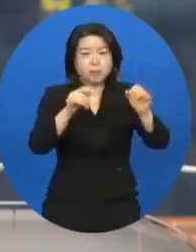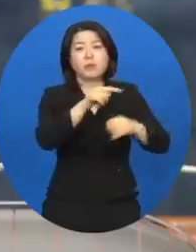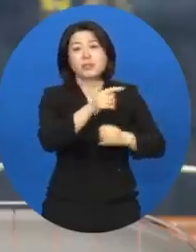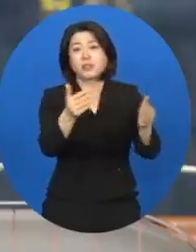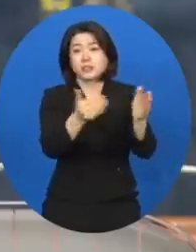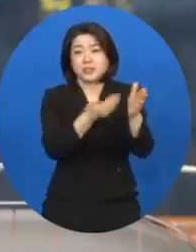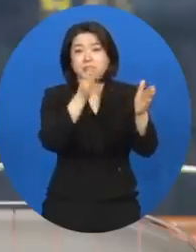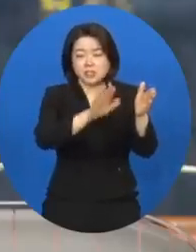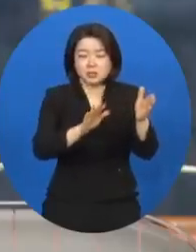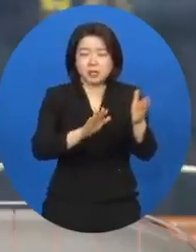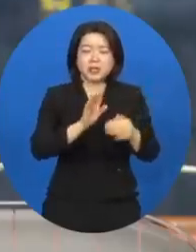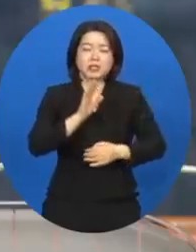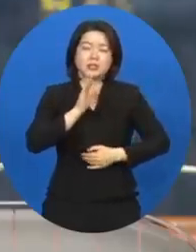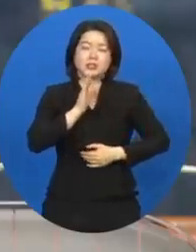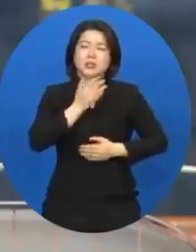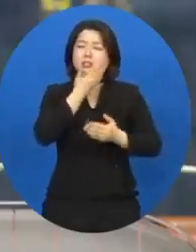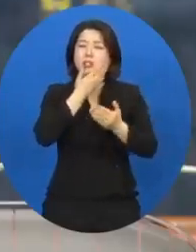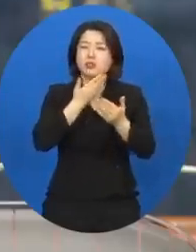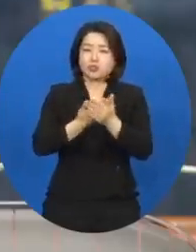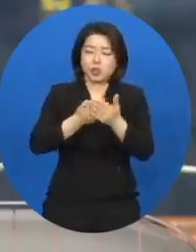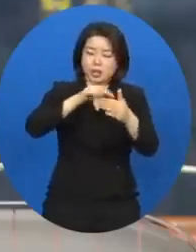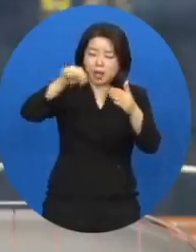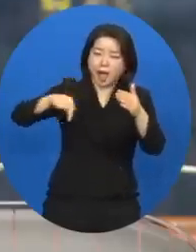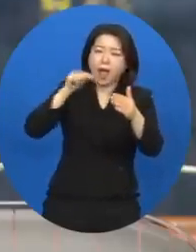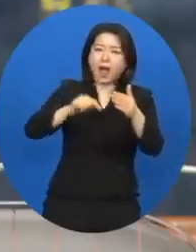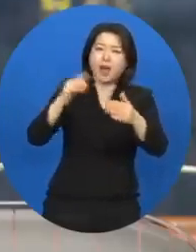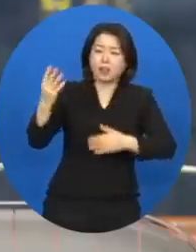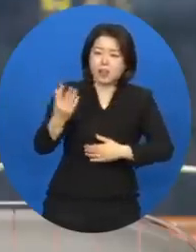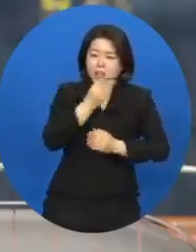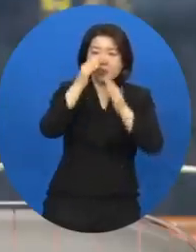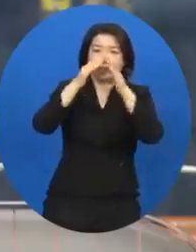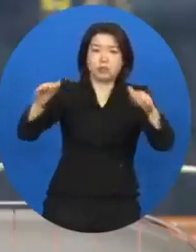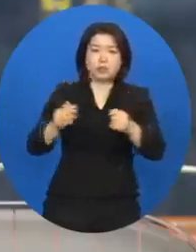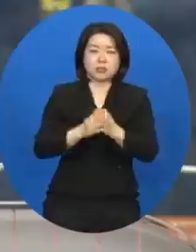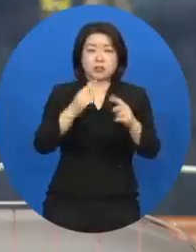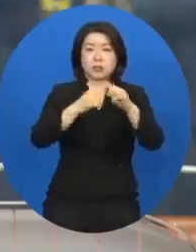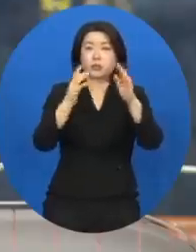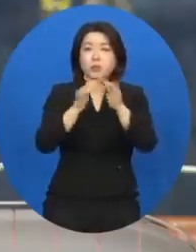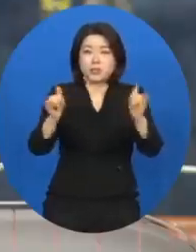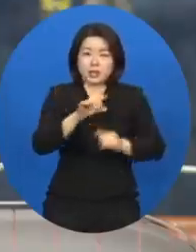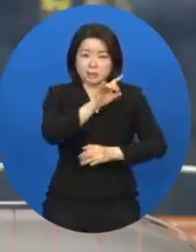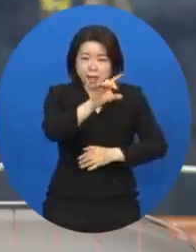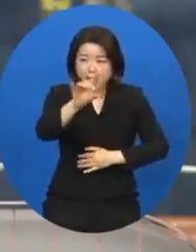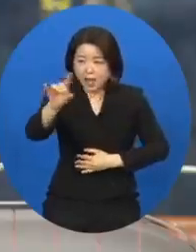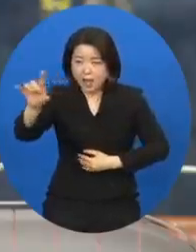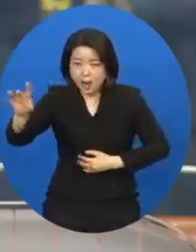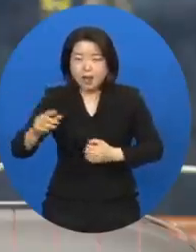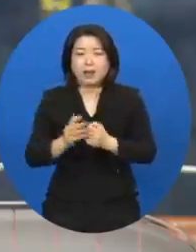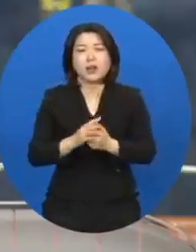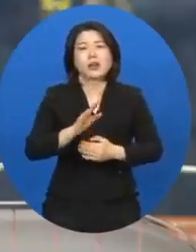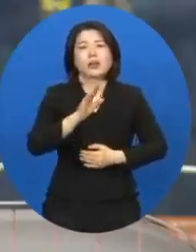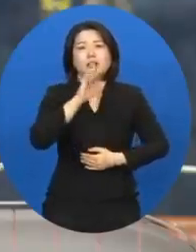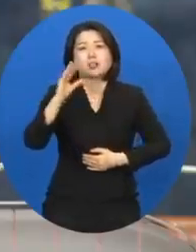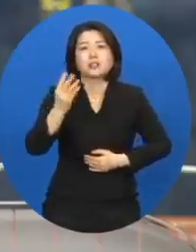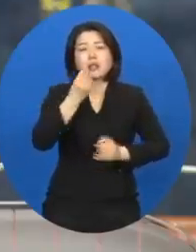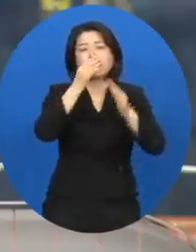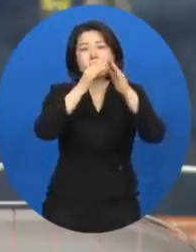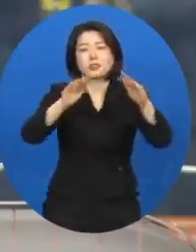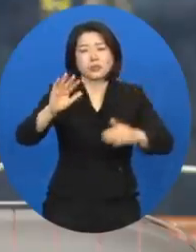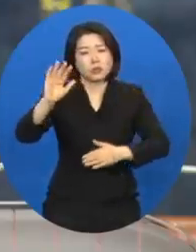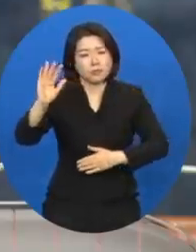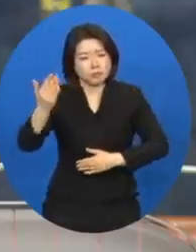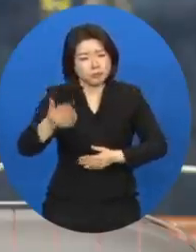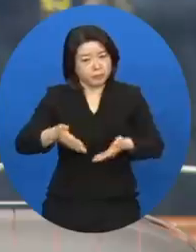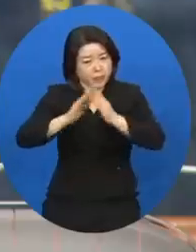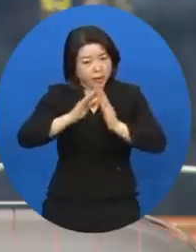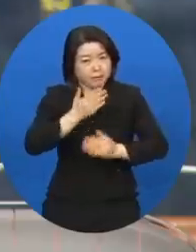중요한 것은 내적인 성전, 우리 교인들 한 사람 한 사람이 진짜 성전이 되었는가 하는